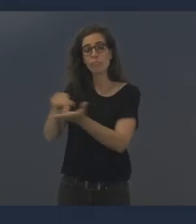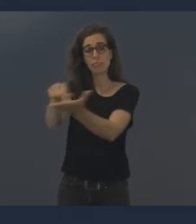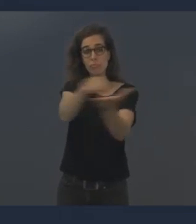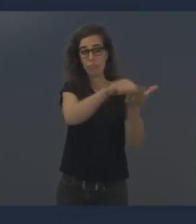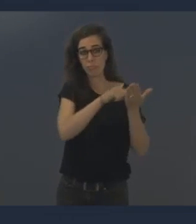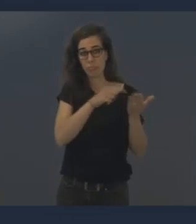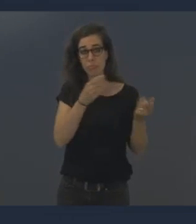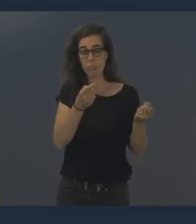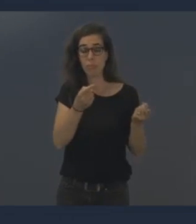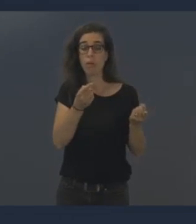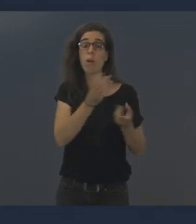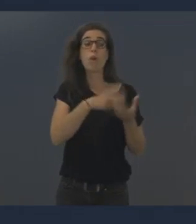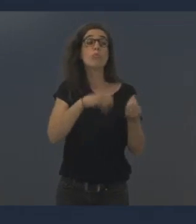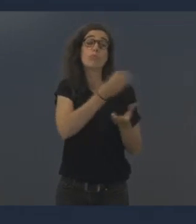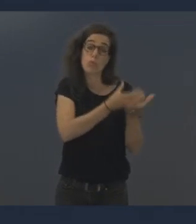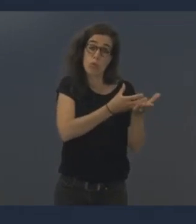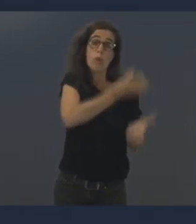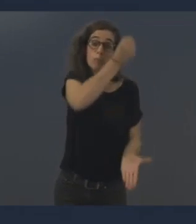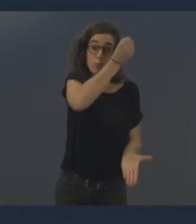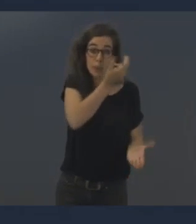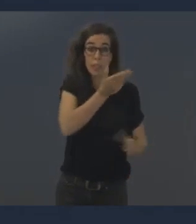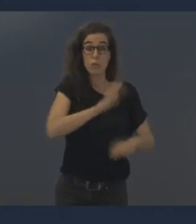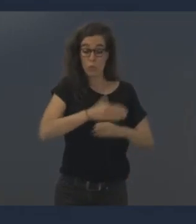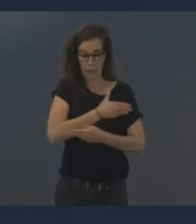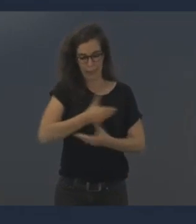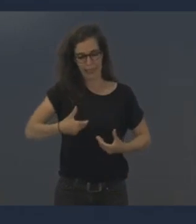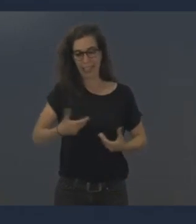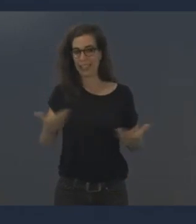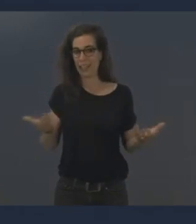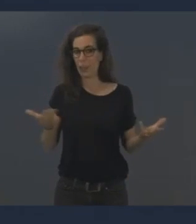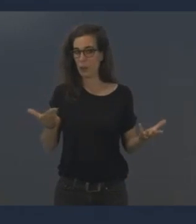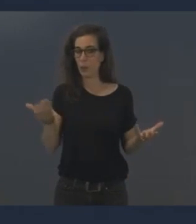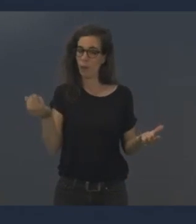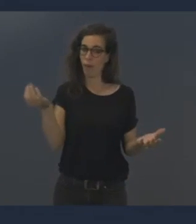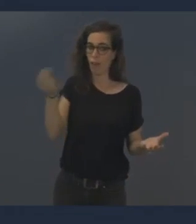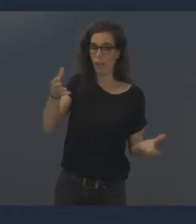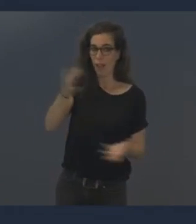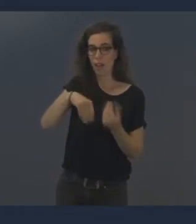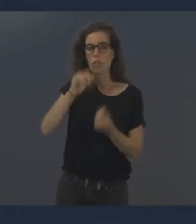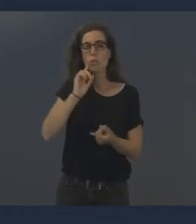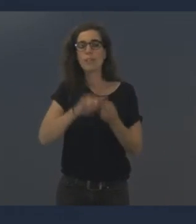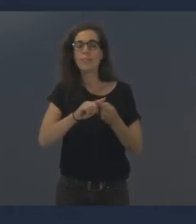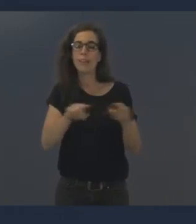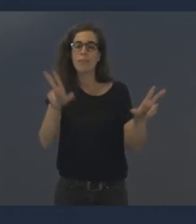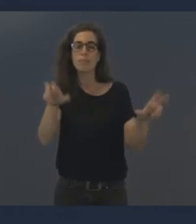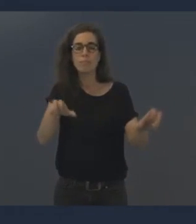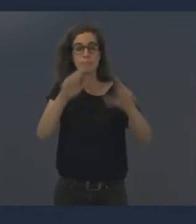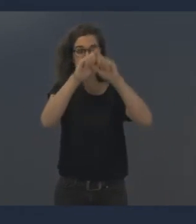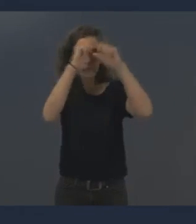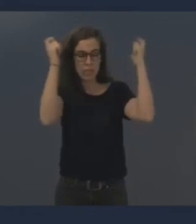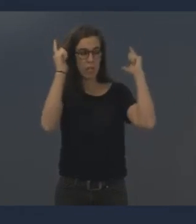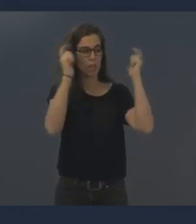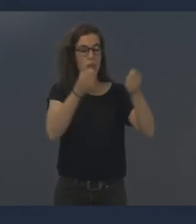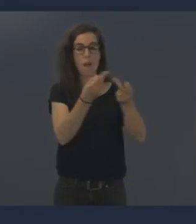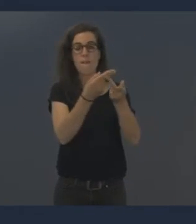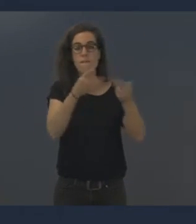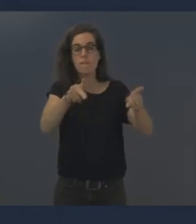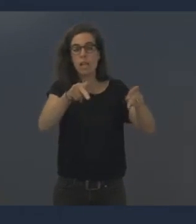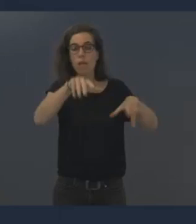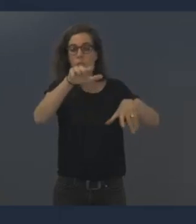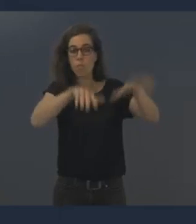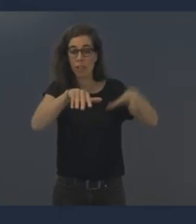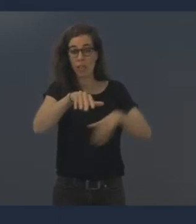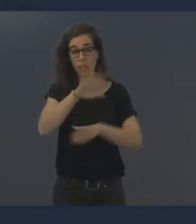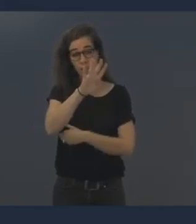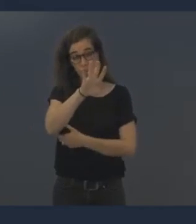bonus Puy-en-Velay, voilà donc le dernier, c'est le bonus ville moyenne. 45 millions d'euros sur 3 ans pour